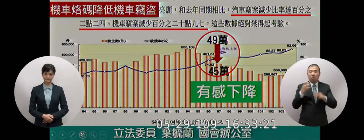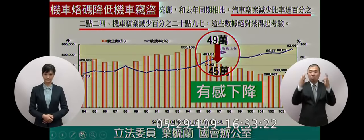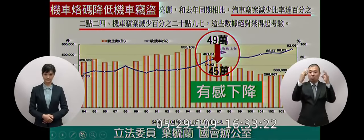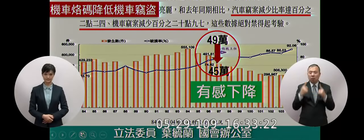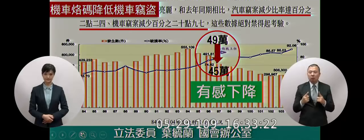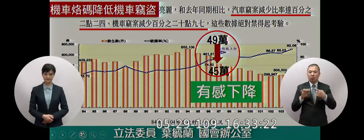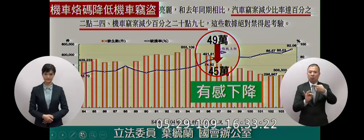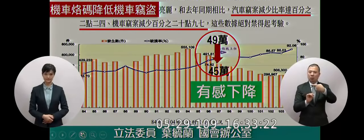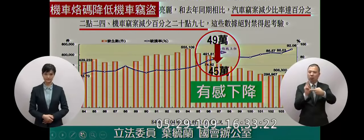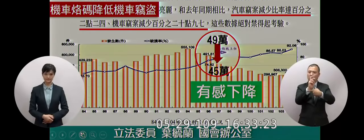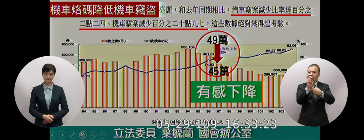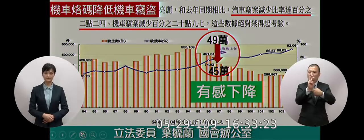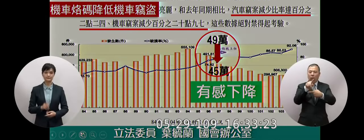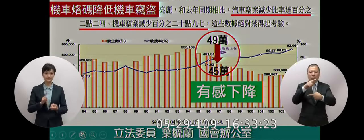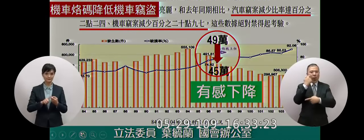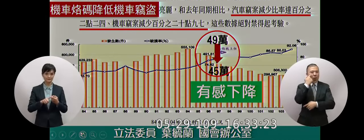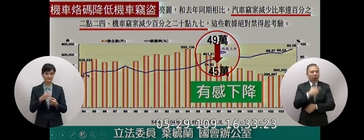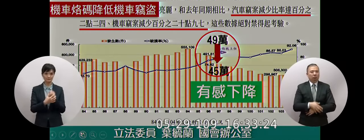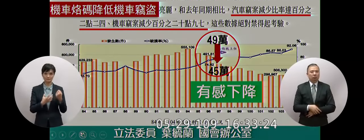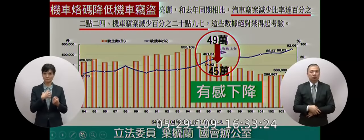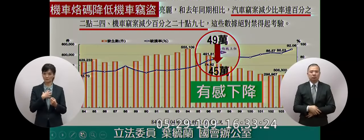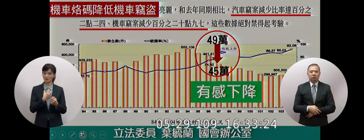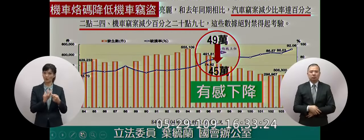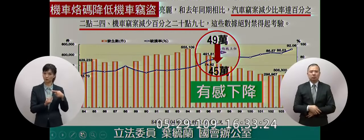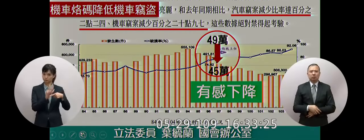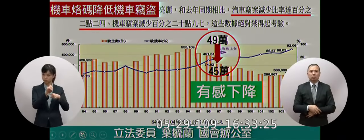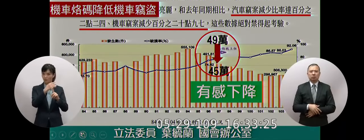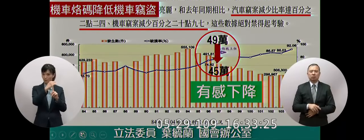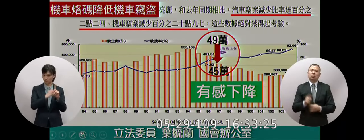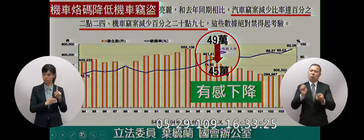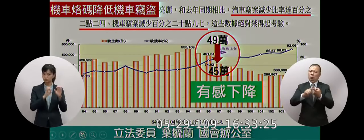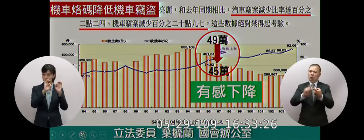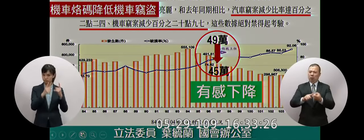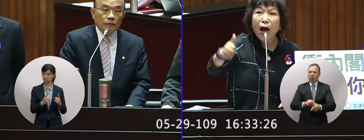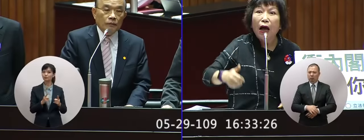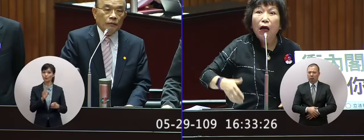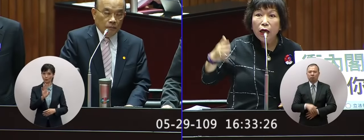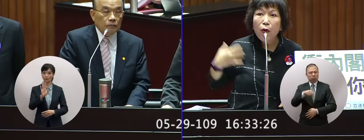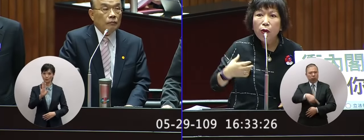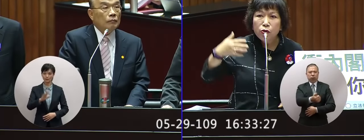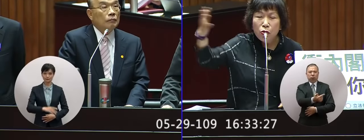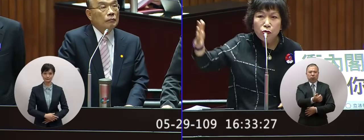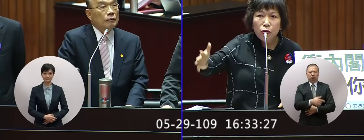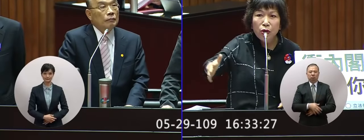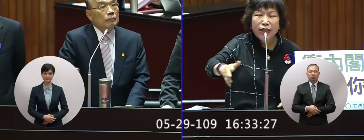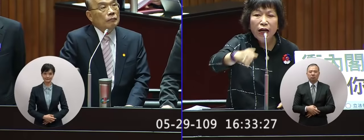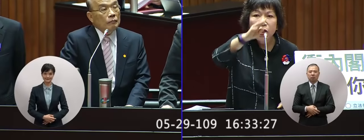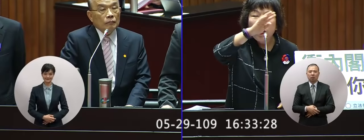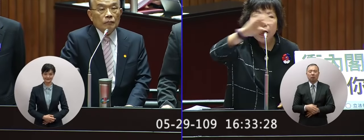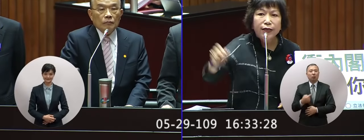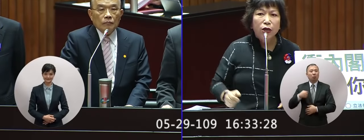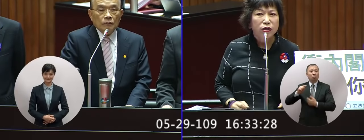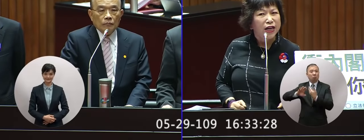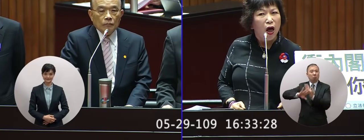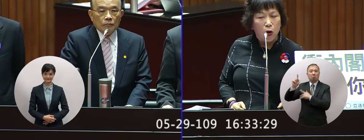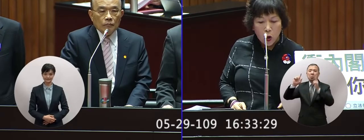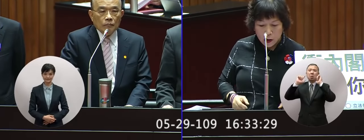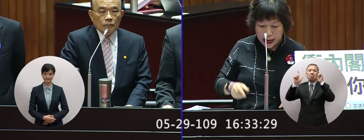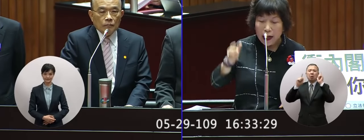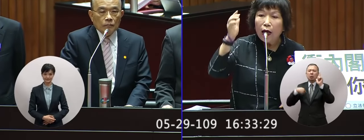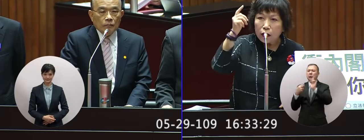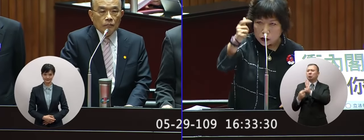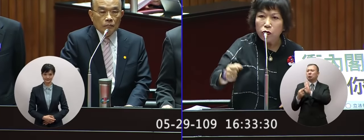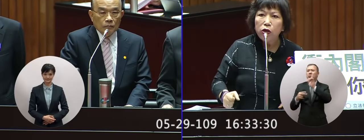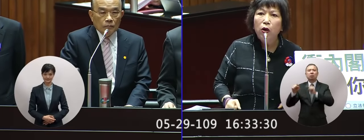效，连那个保险汇率都下降， 有戏， 好，有效， 就是这个很棒。因为我出去讲的时候，人家说这闹